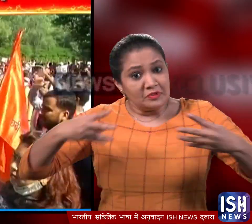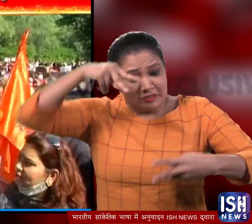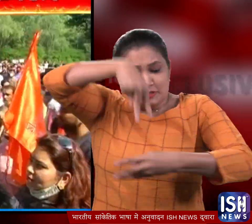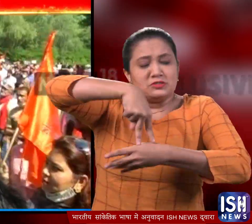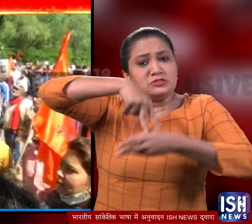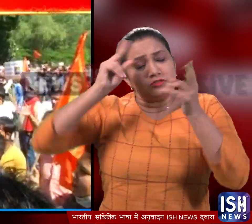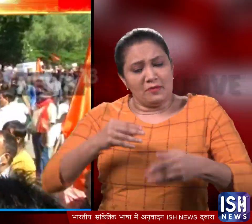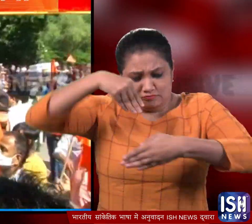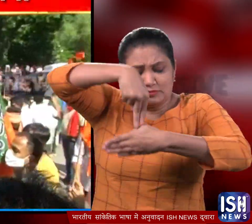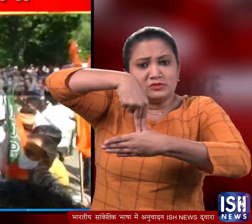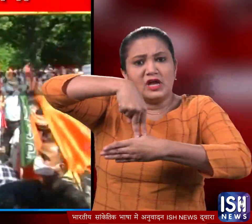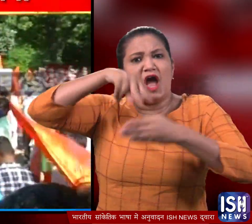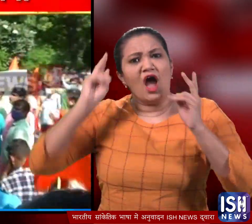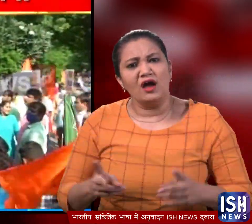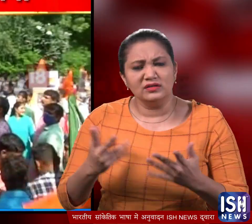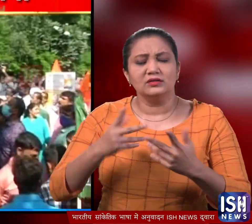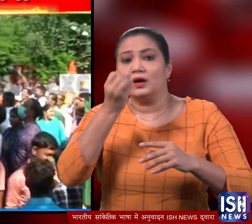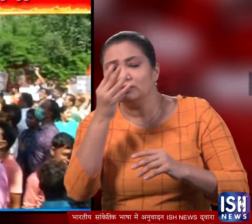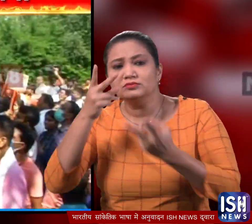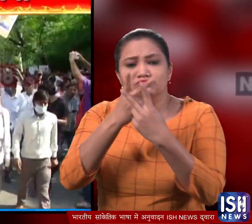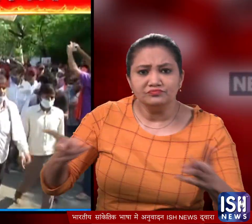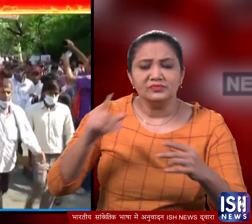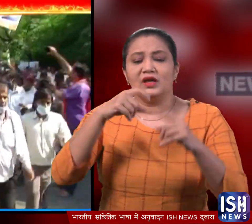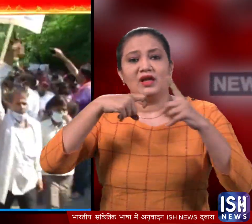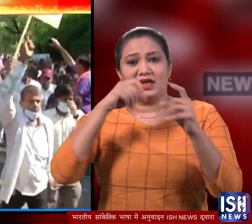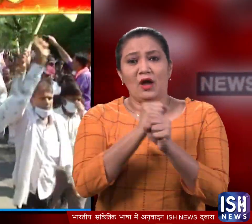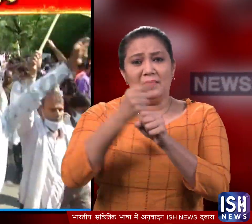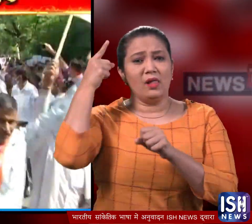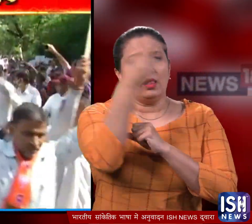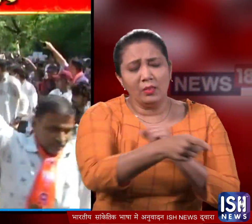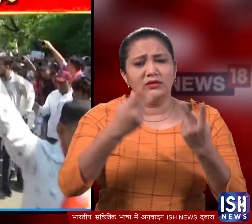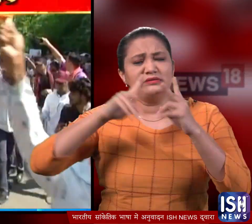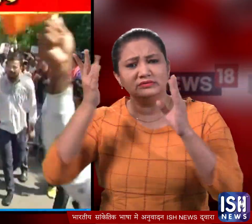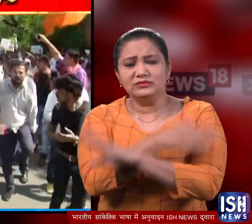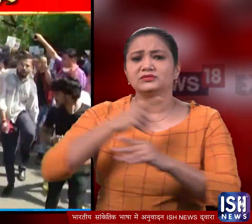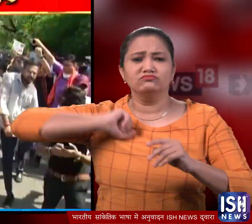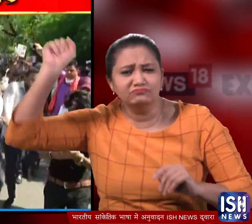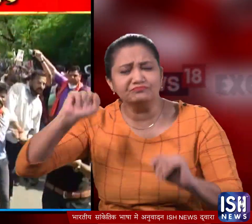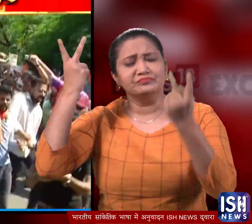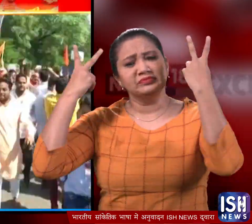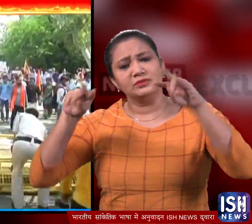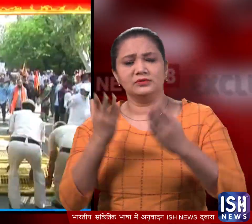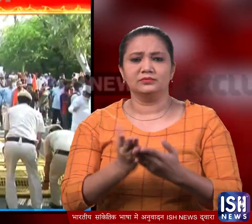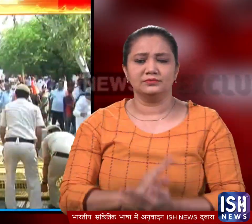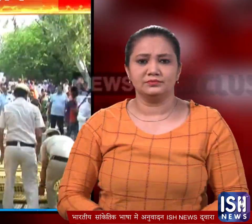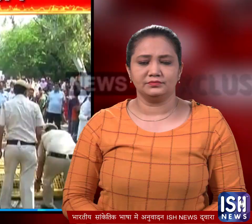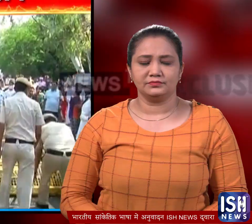तक नहीं। इससे पहले इस प्रदर्शन में शामिल बीजेपी कार्यकर्ताओं ने केजरीवाल सरकार के खिलाफ सड़क पर उतरकर जमकर नारेबाजी